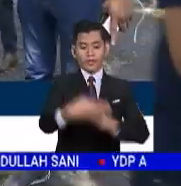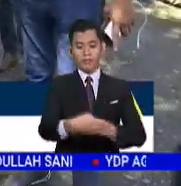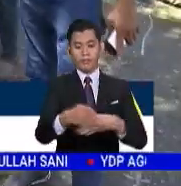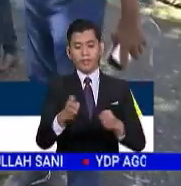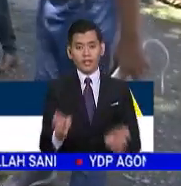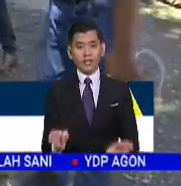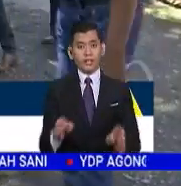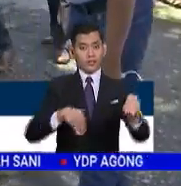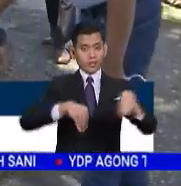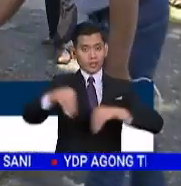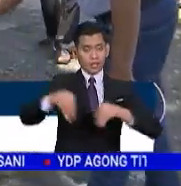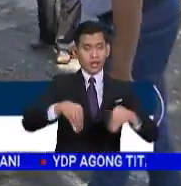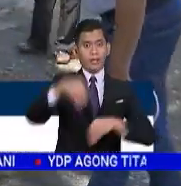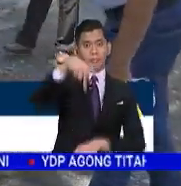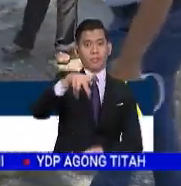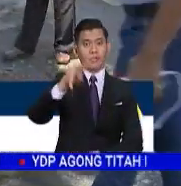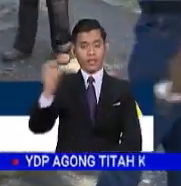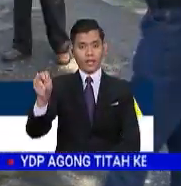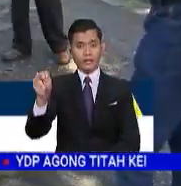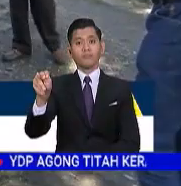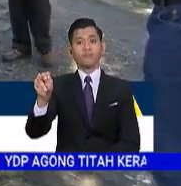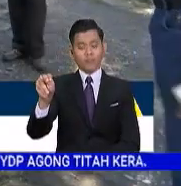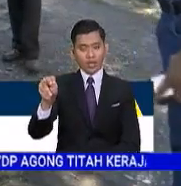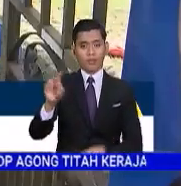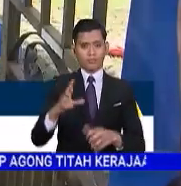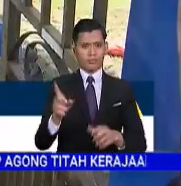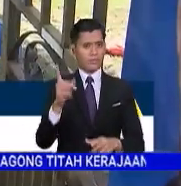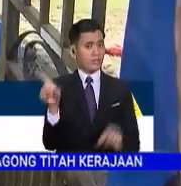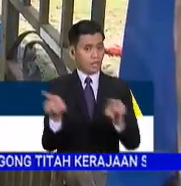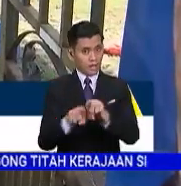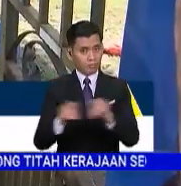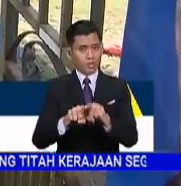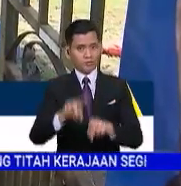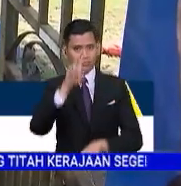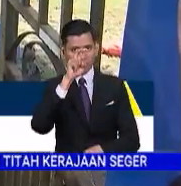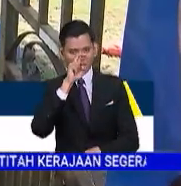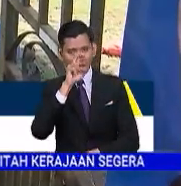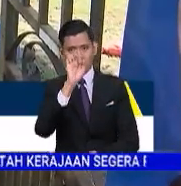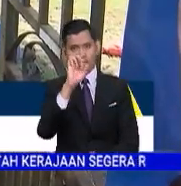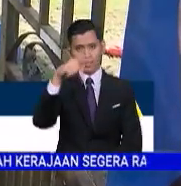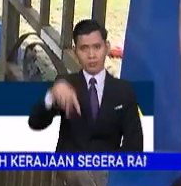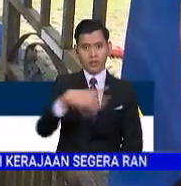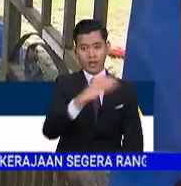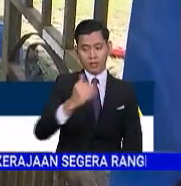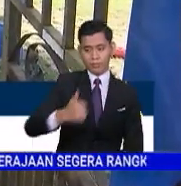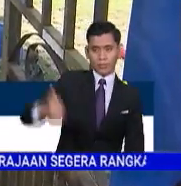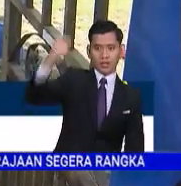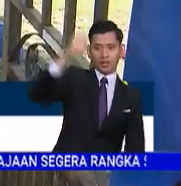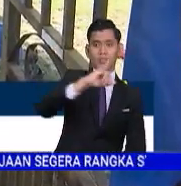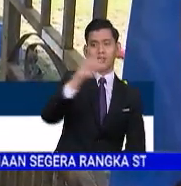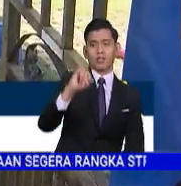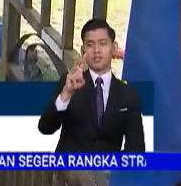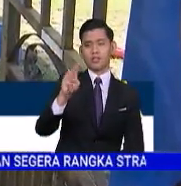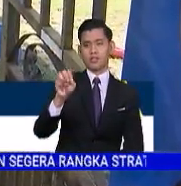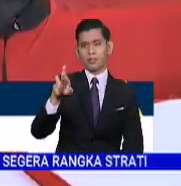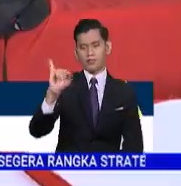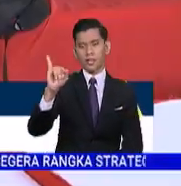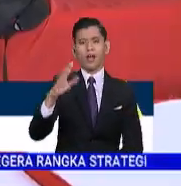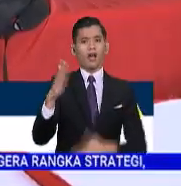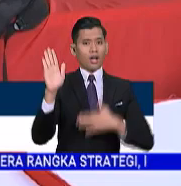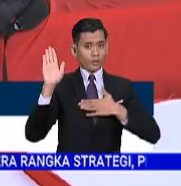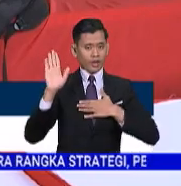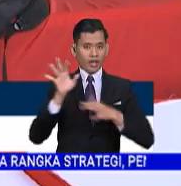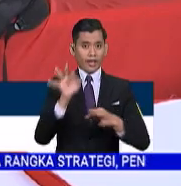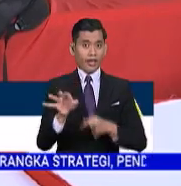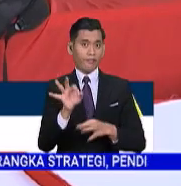utama PN Don Tanjung Bidara turut mengetatkan SOP dan pengarahnya Zamri Abdul Latif mengakui sedikit kelekaan